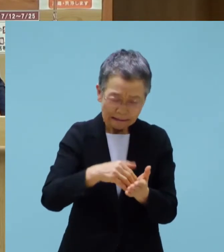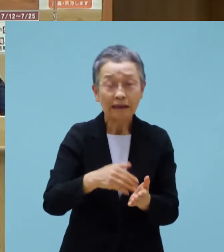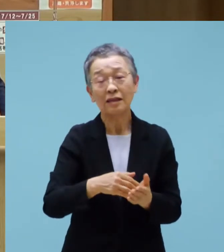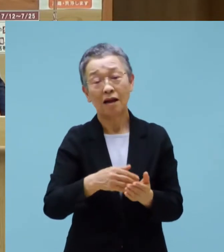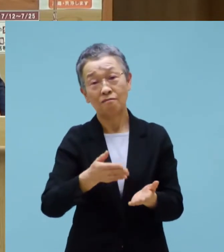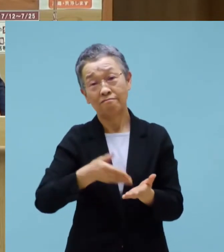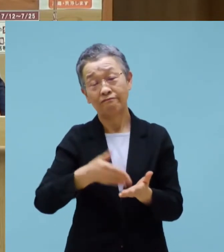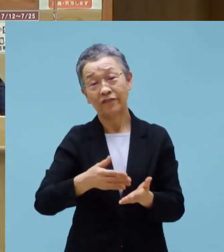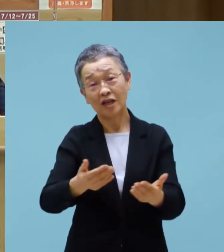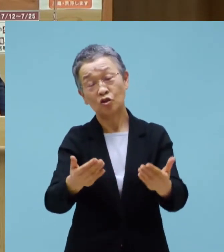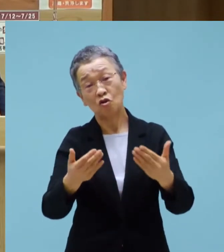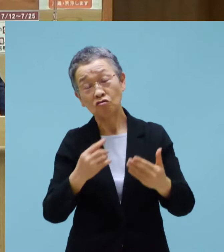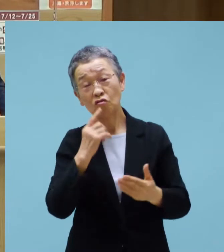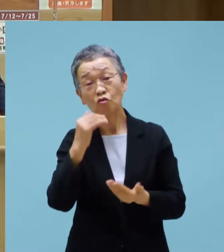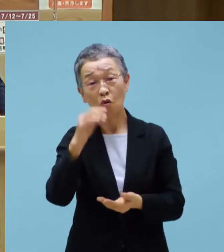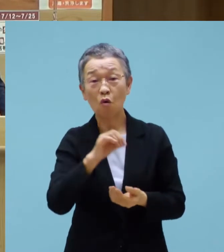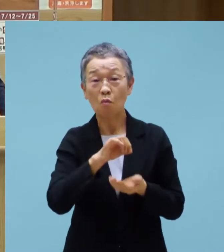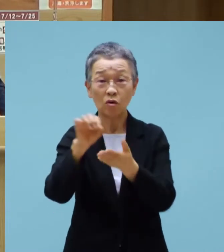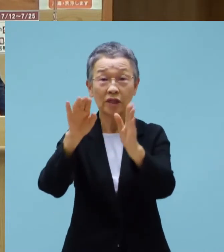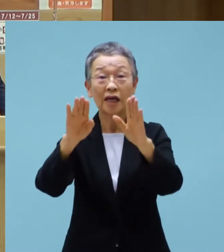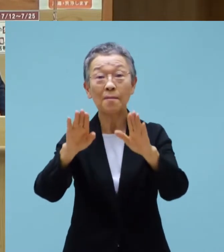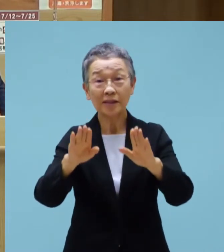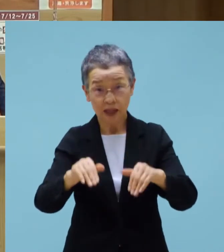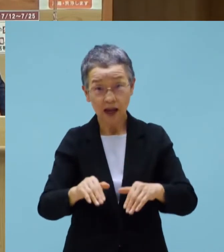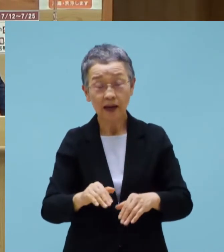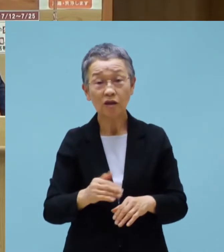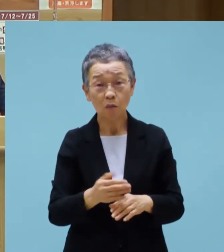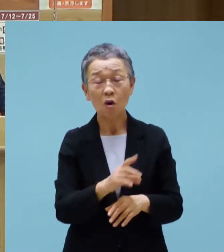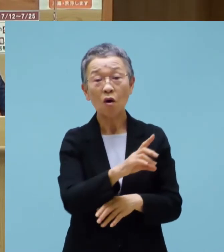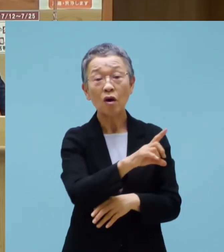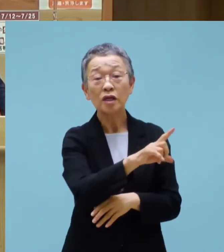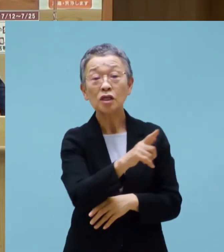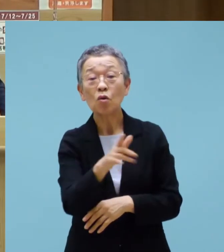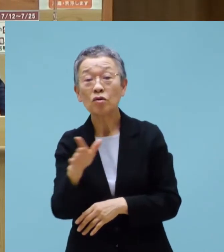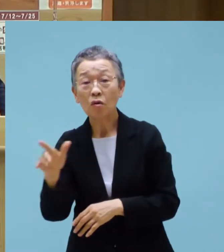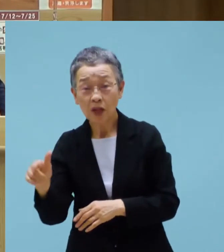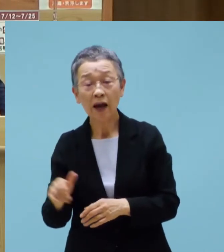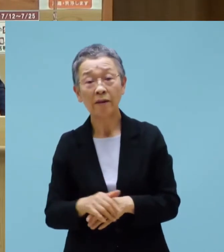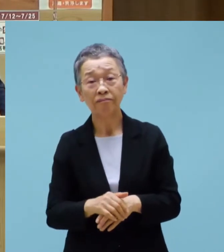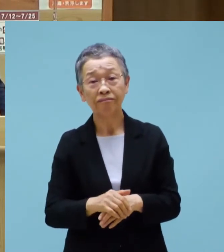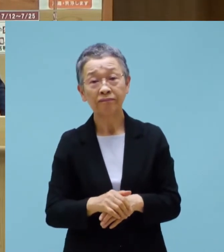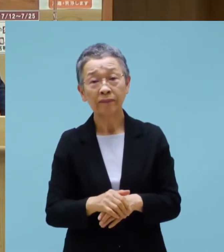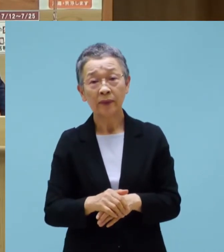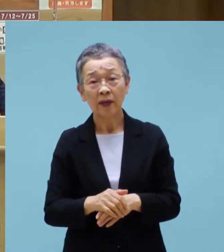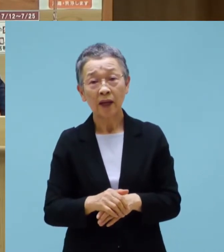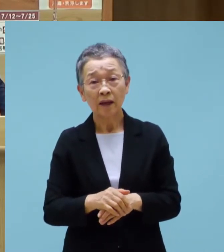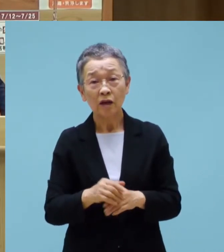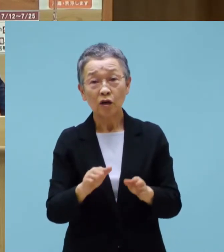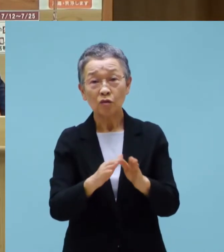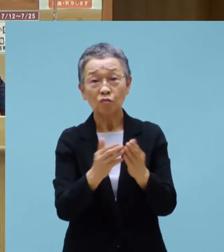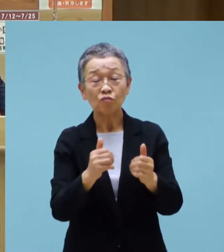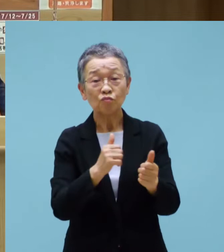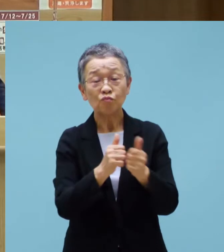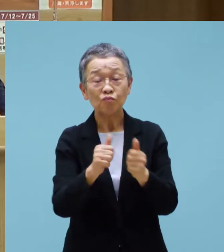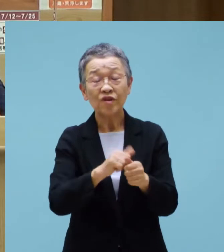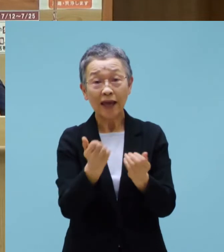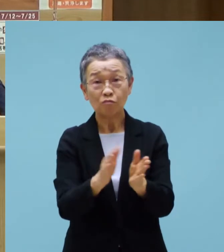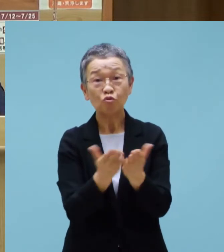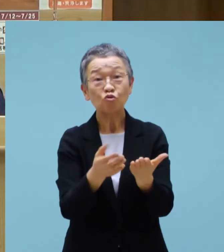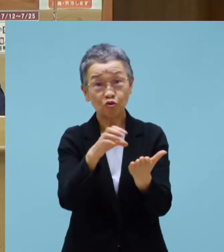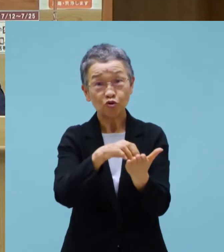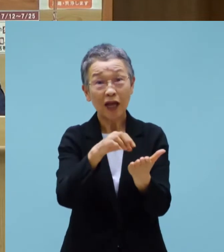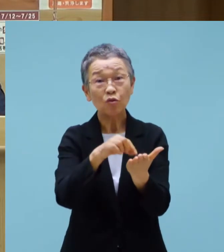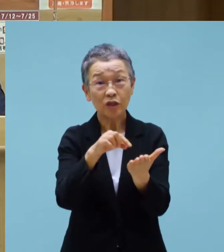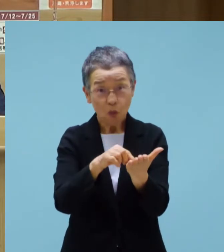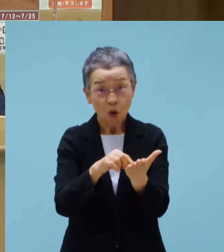話申し上げましたけども、あの、まあ、いろいろあのプレイブックですとかいろんな形でですね、あの対策を講じていきましょうということで